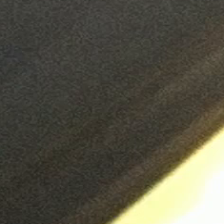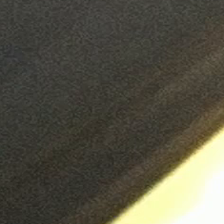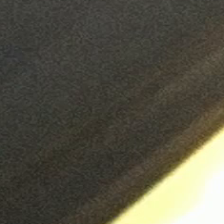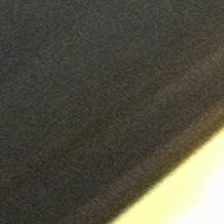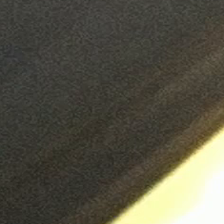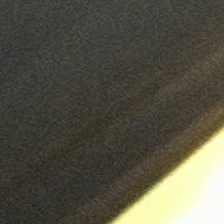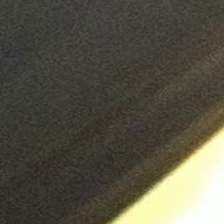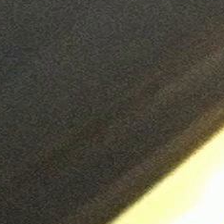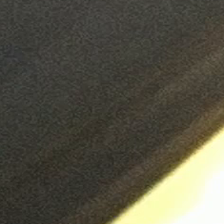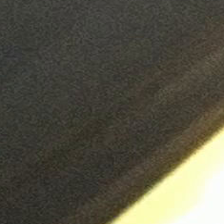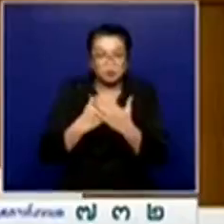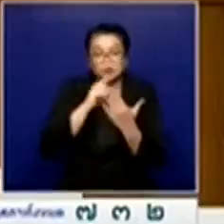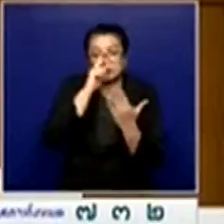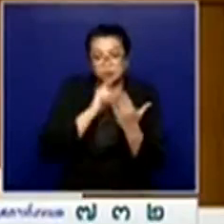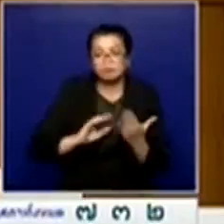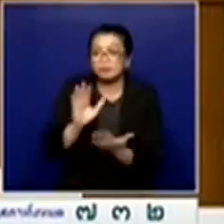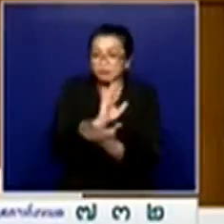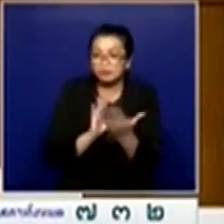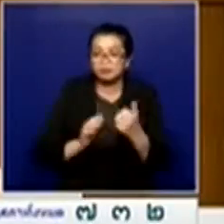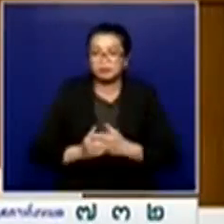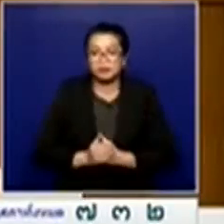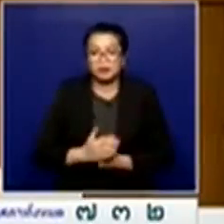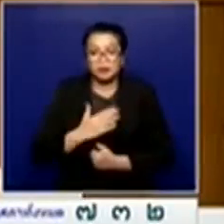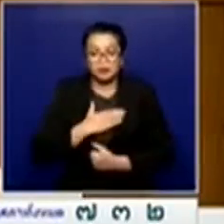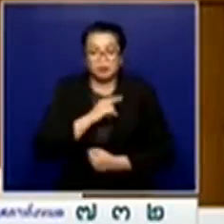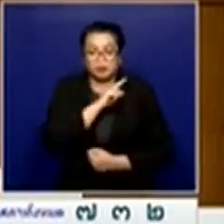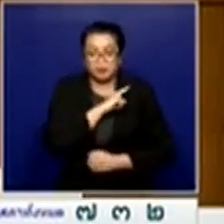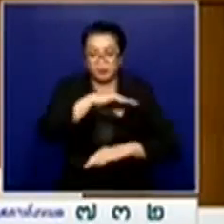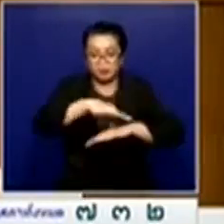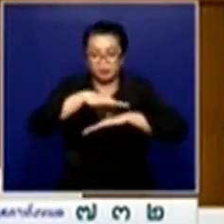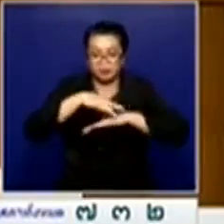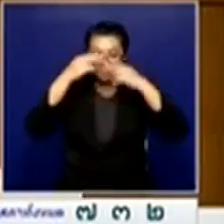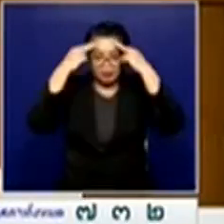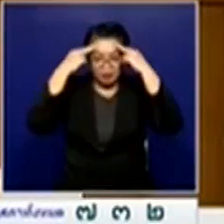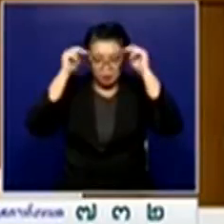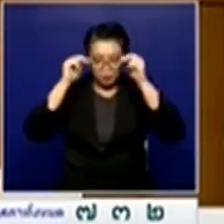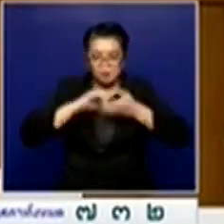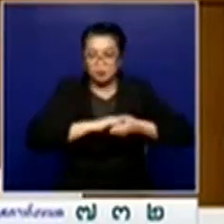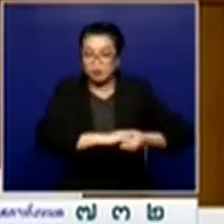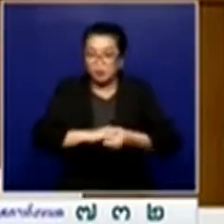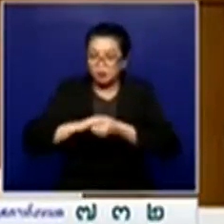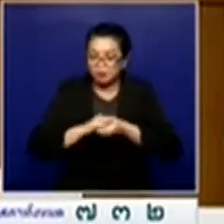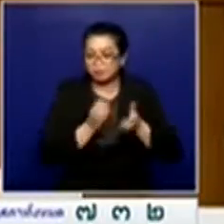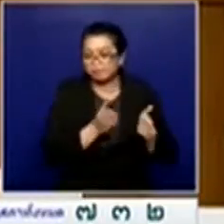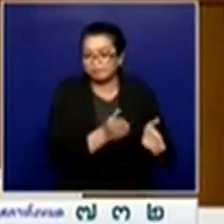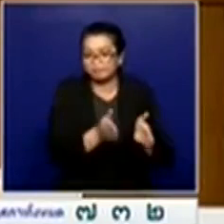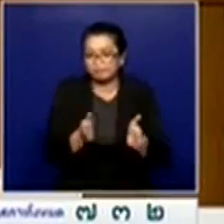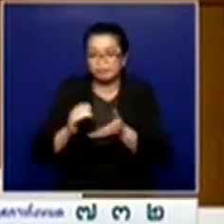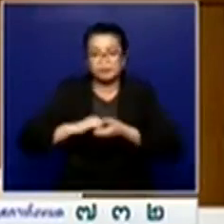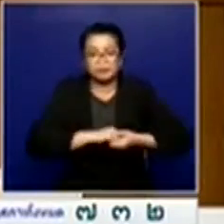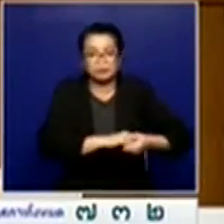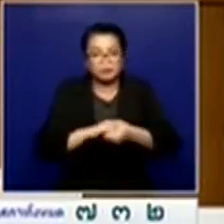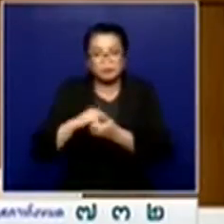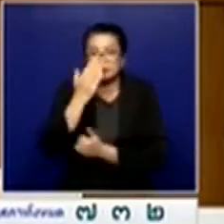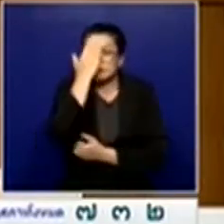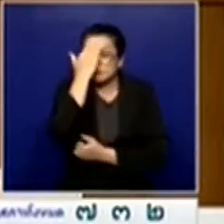จะแก้อย่างไรค่ะ ผมไปทำหน้าที่ในตำแหน่งรัฐมนตรีเพื่อร่วมมือกับทุกฝ่ายทุกอย่างเพื่อจะเดินหน้า